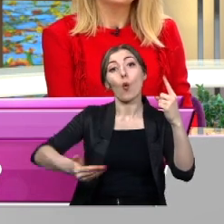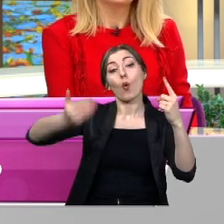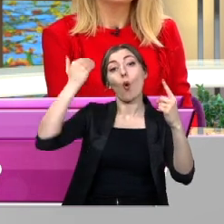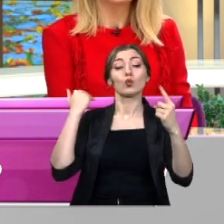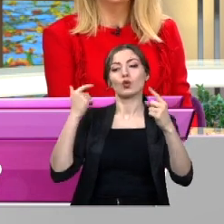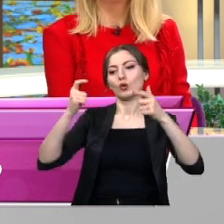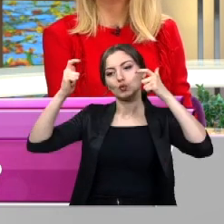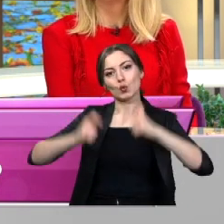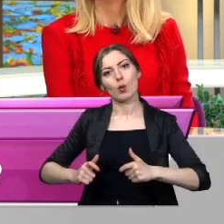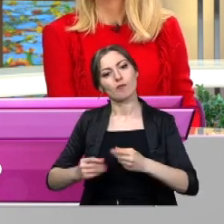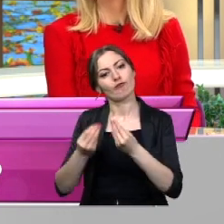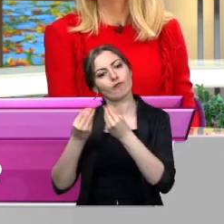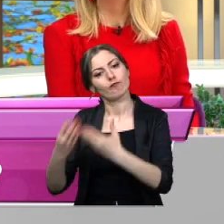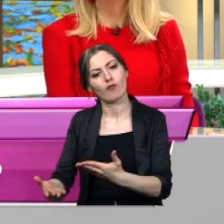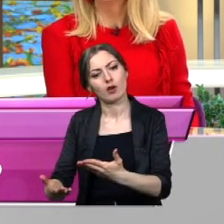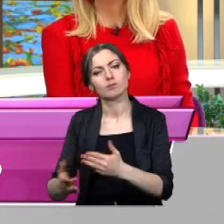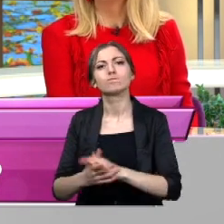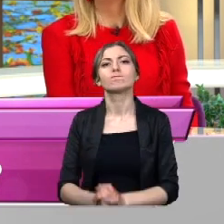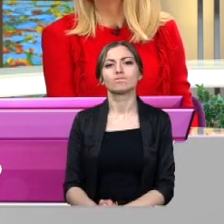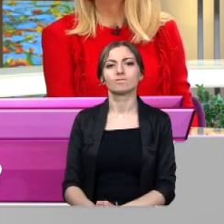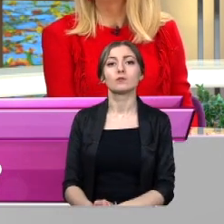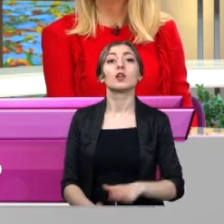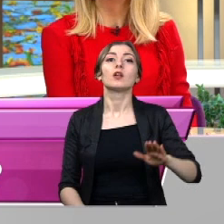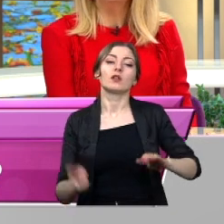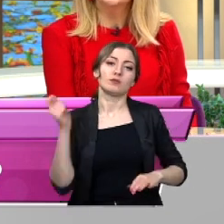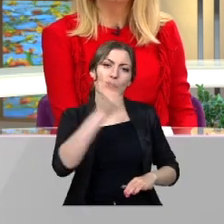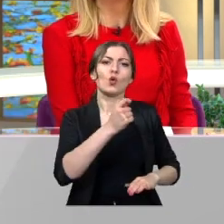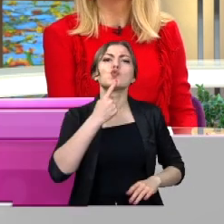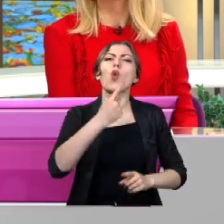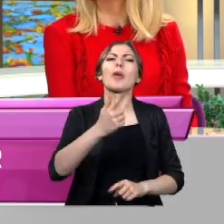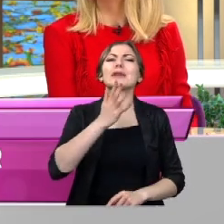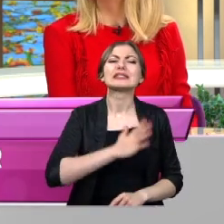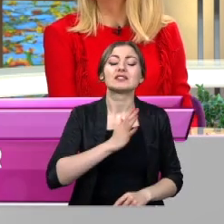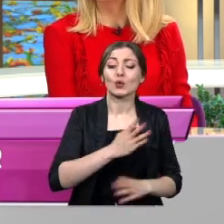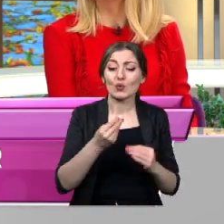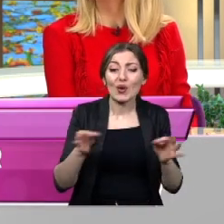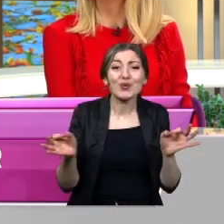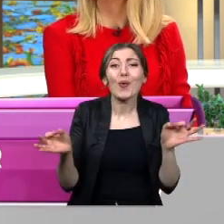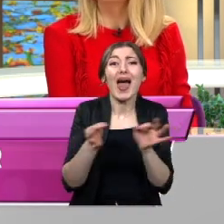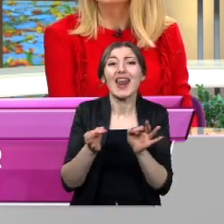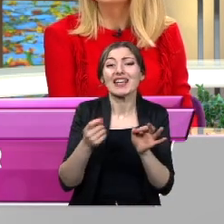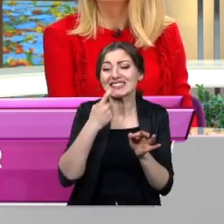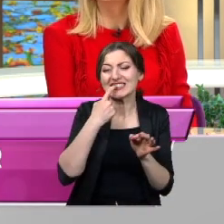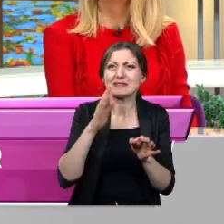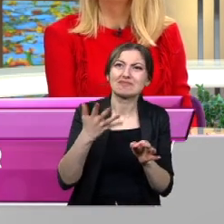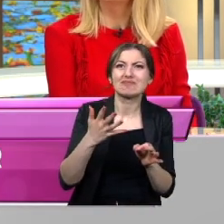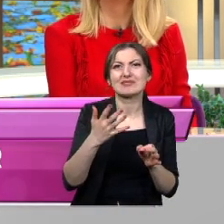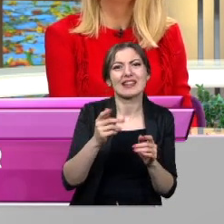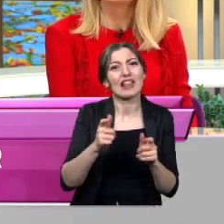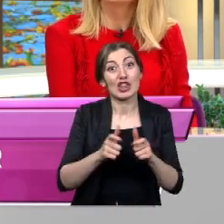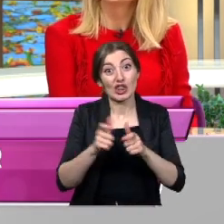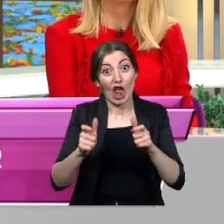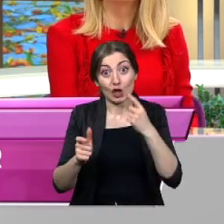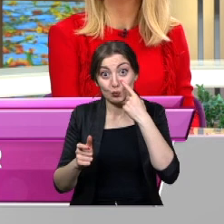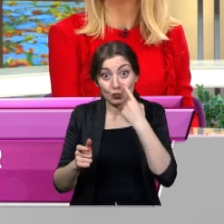sorumluluk vermek ben hemen bu burada söylemek istediğin bir şey çok erken yaştan itibaren yaşa uygun ve gelişim